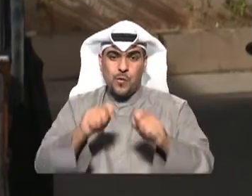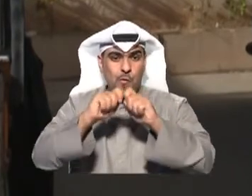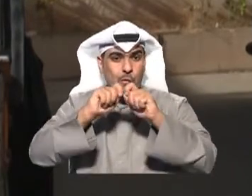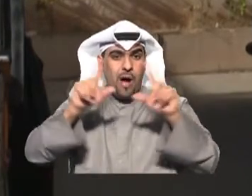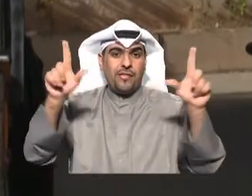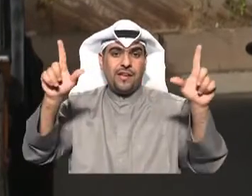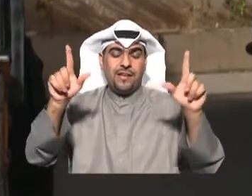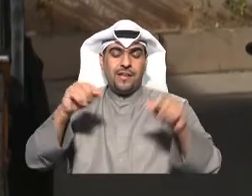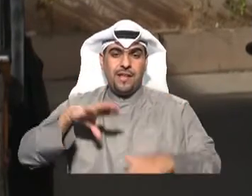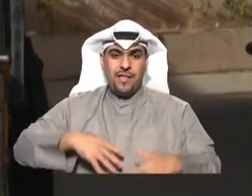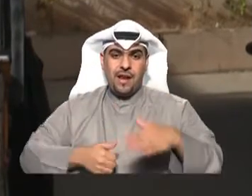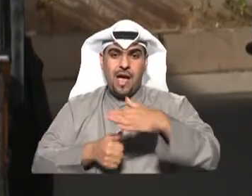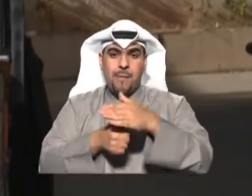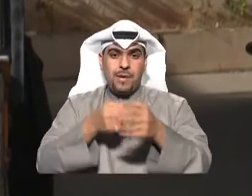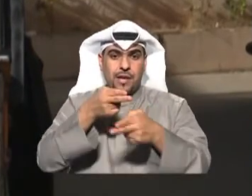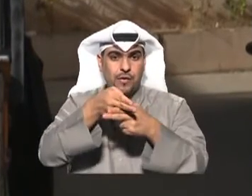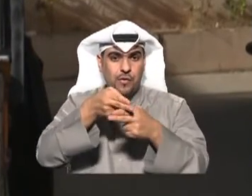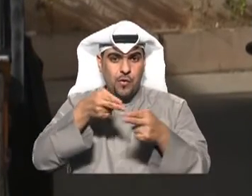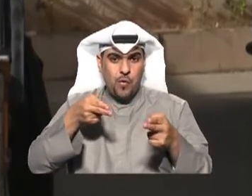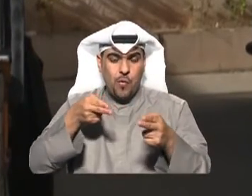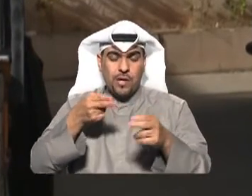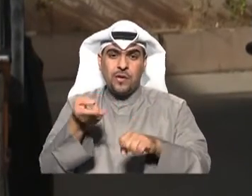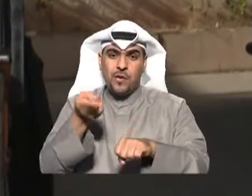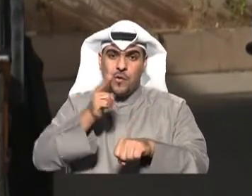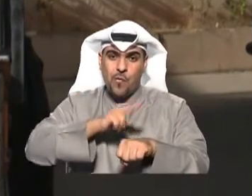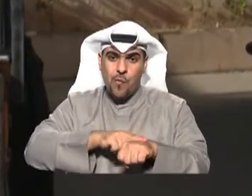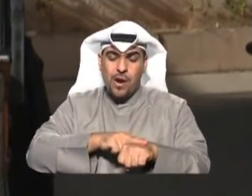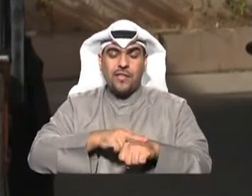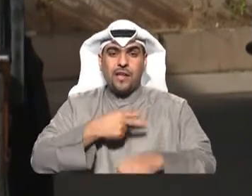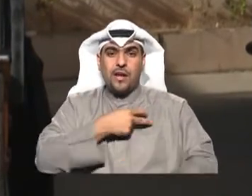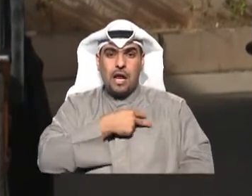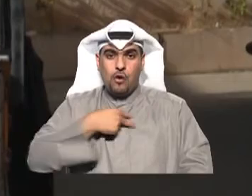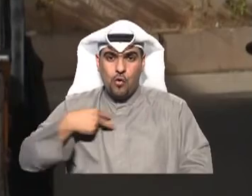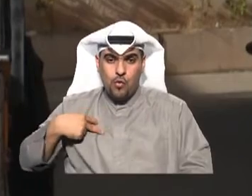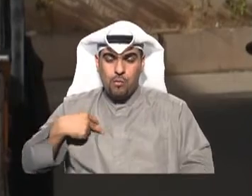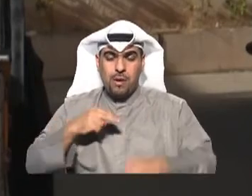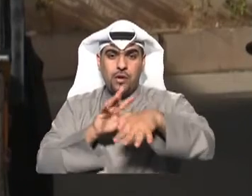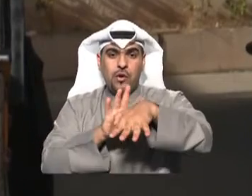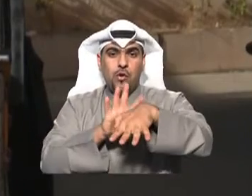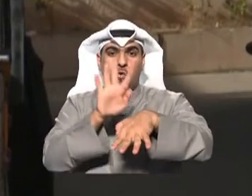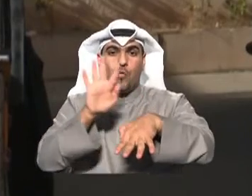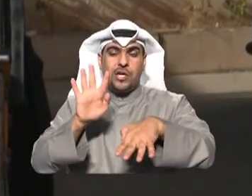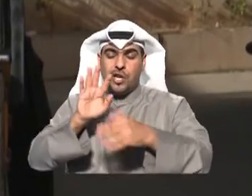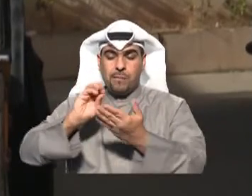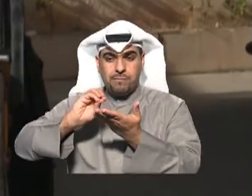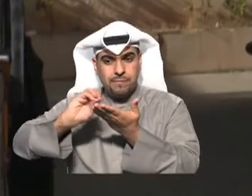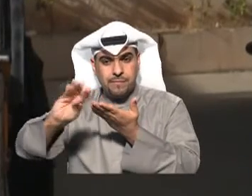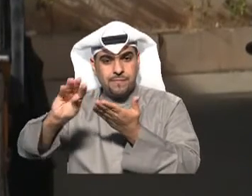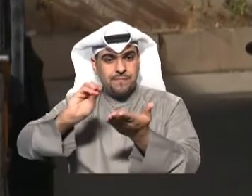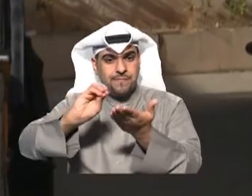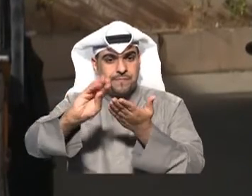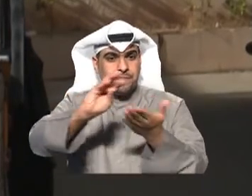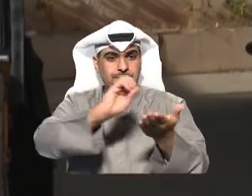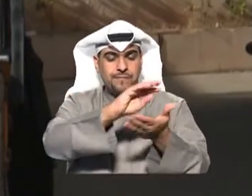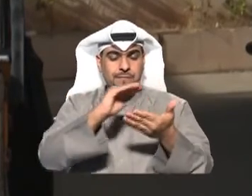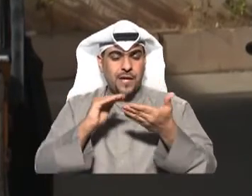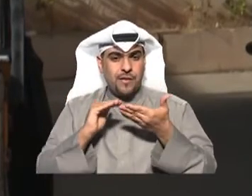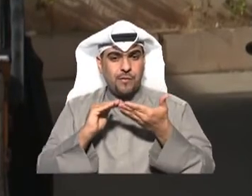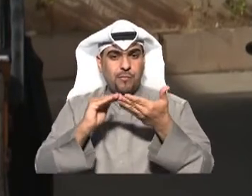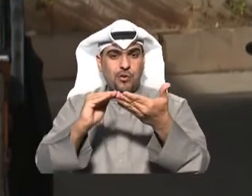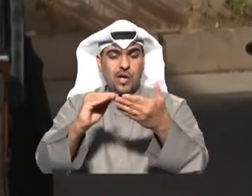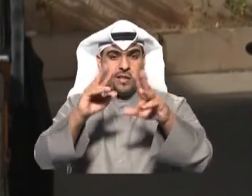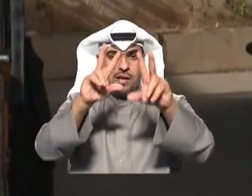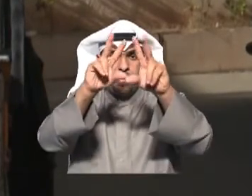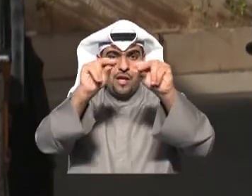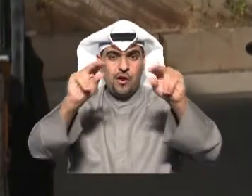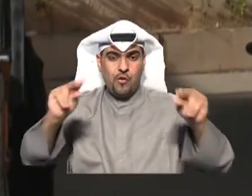العمل الإنساني وتقدم الأيادي البيضاء الكويتية لمساعدة اللبنانيين في أزمتهم